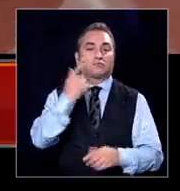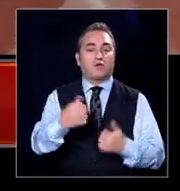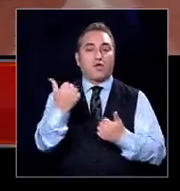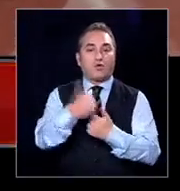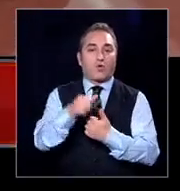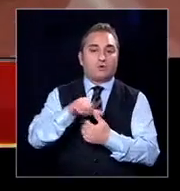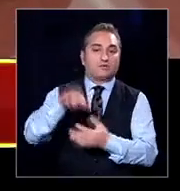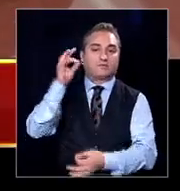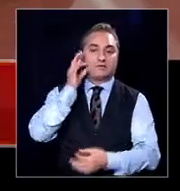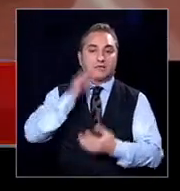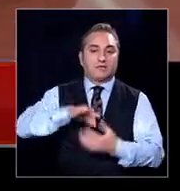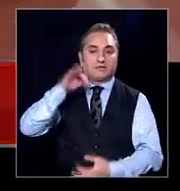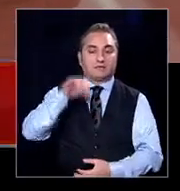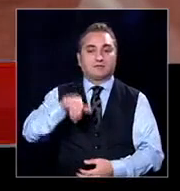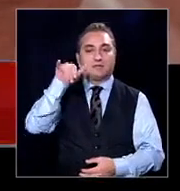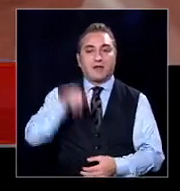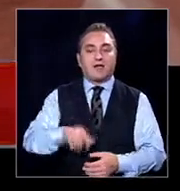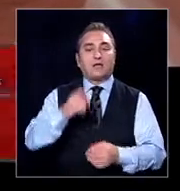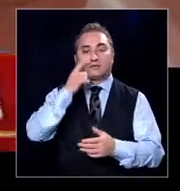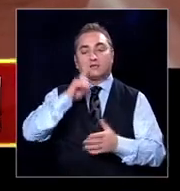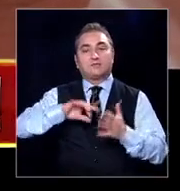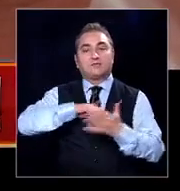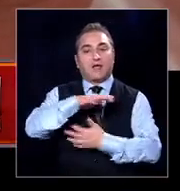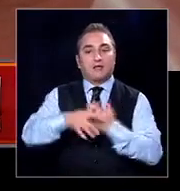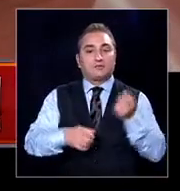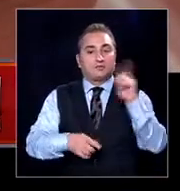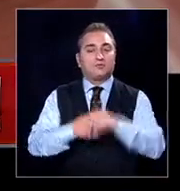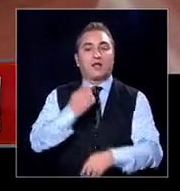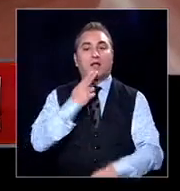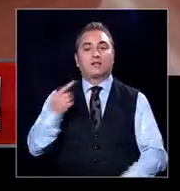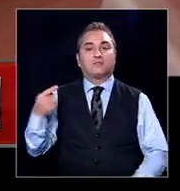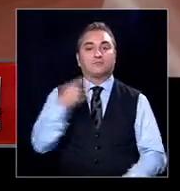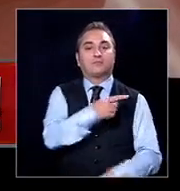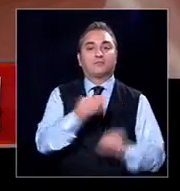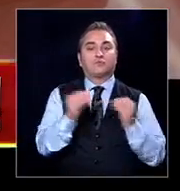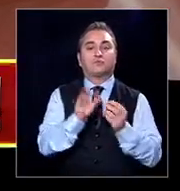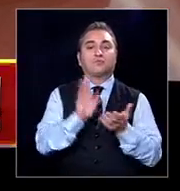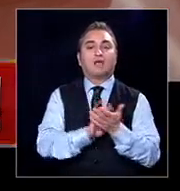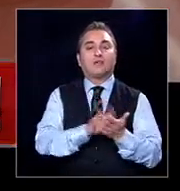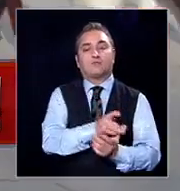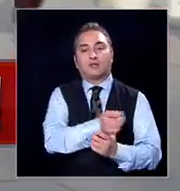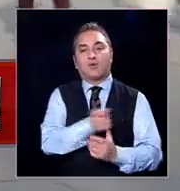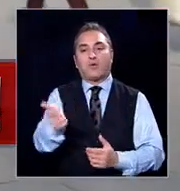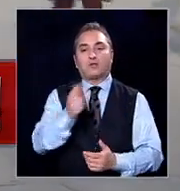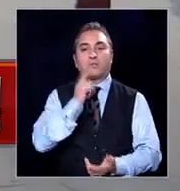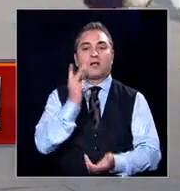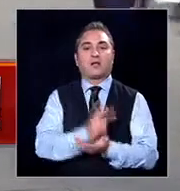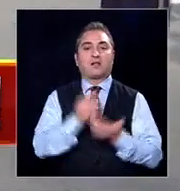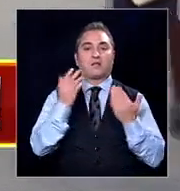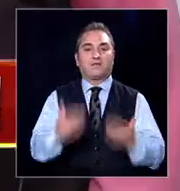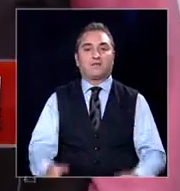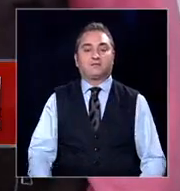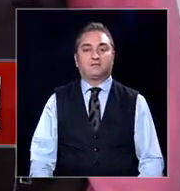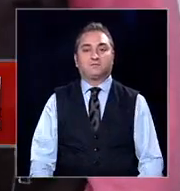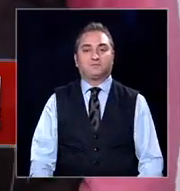kocasının kişisel haklarına saldırıda bulunduğu için kadını suçlu buluyor ve tazminat ödemesine hükmediyor. Bence de kadın suçlu